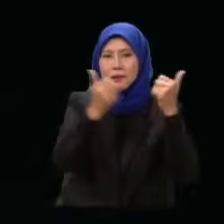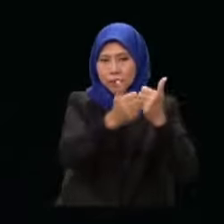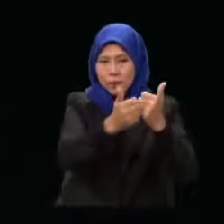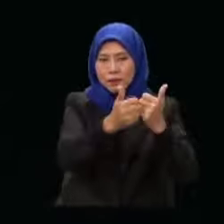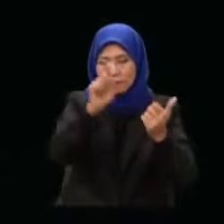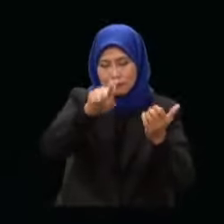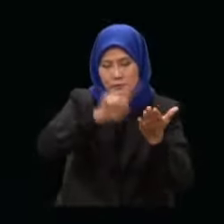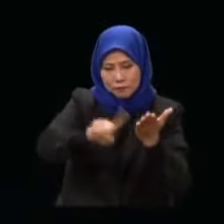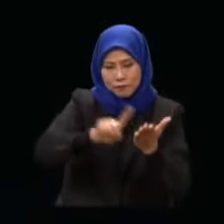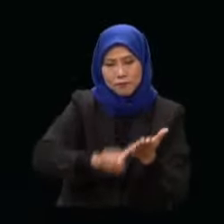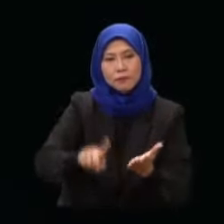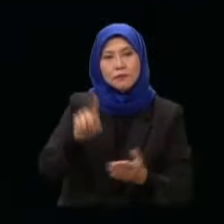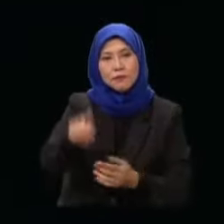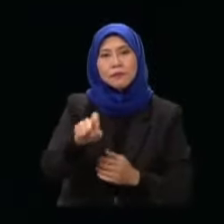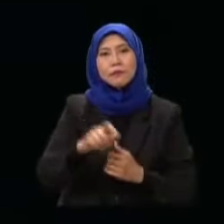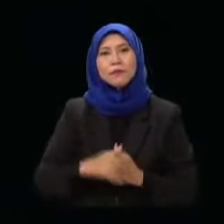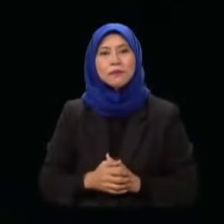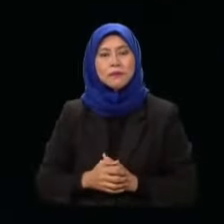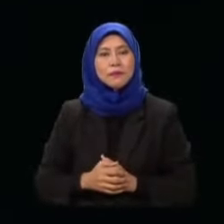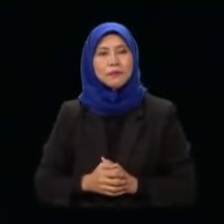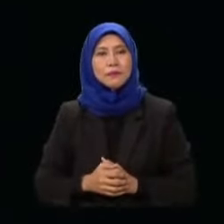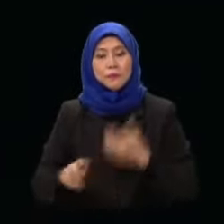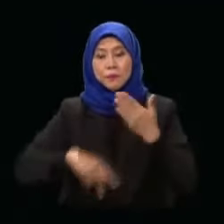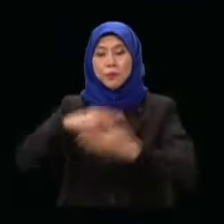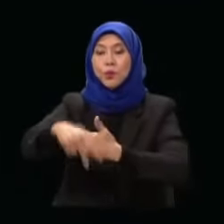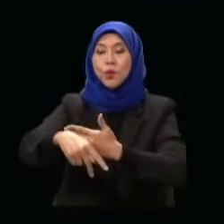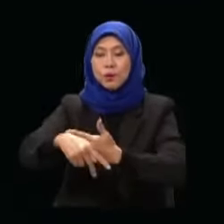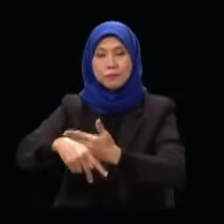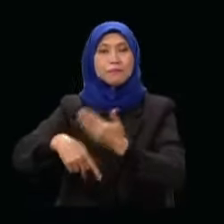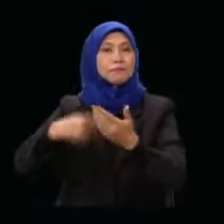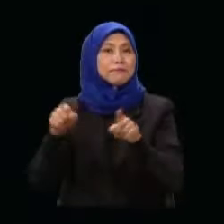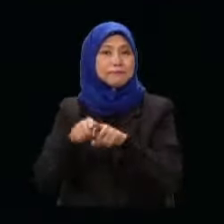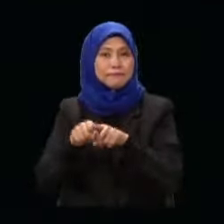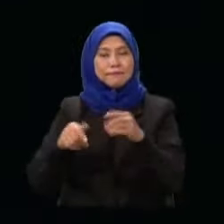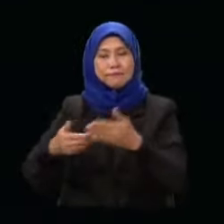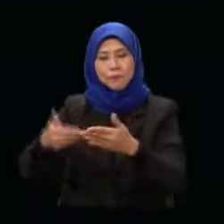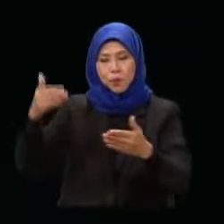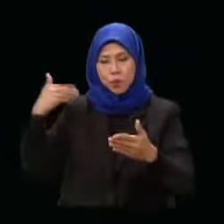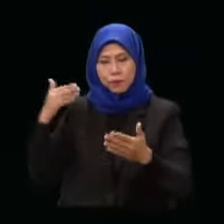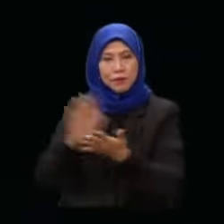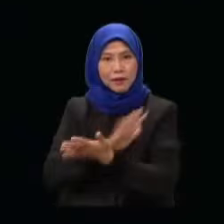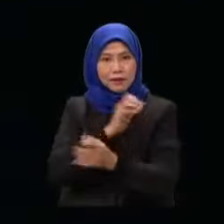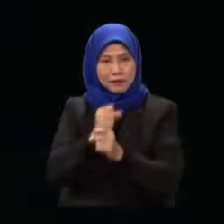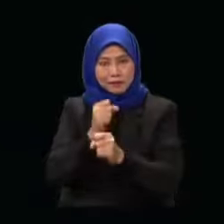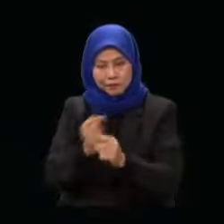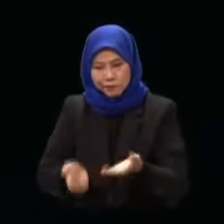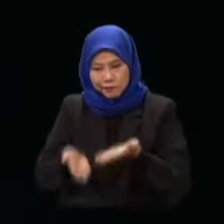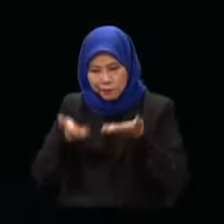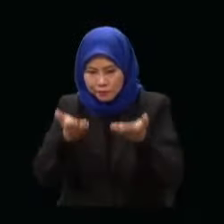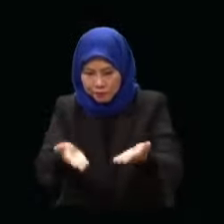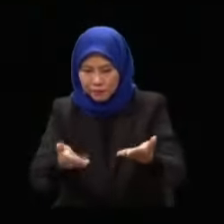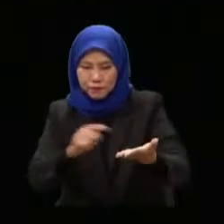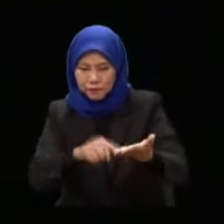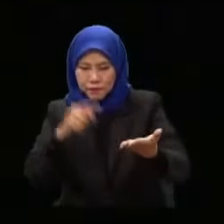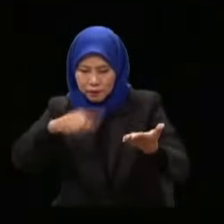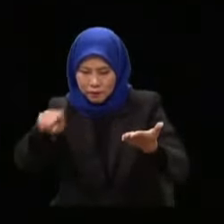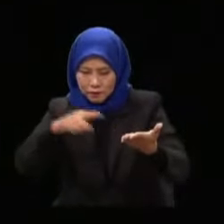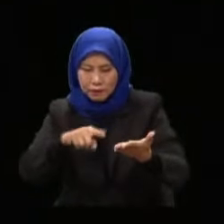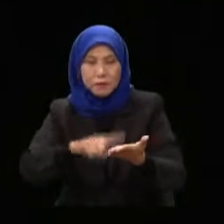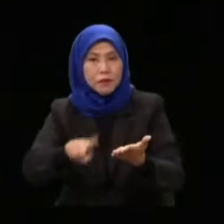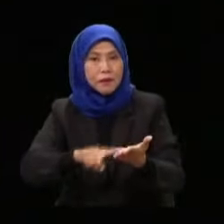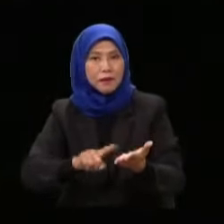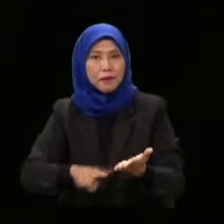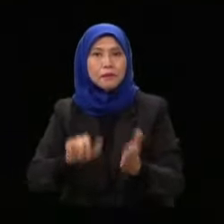memang dilakukan program sebelum ini seperti yang dimohon dan sebagainya beliau kita aduk itu semua Jadi